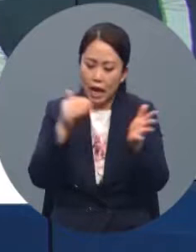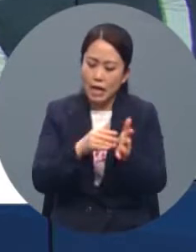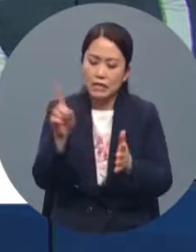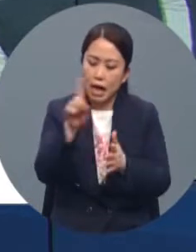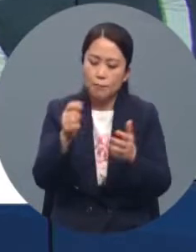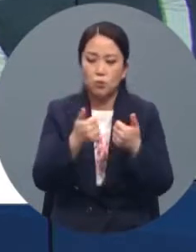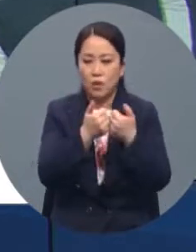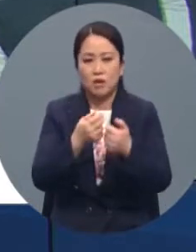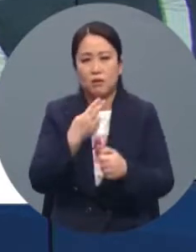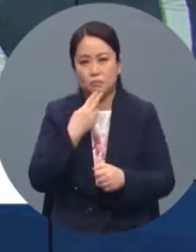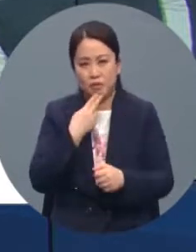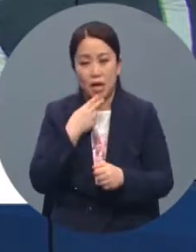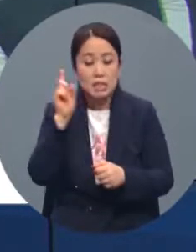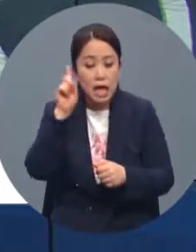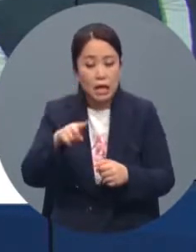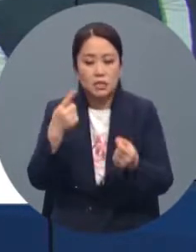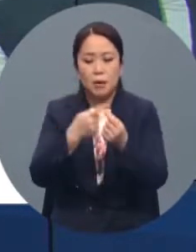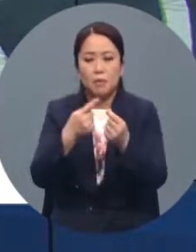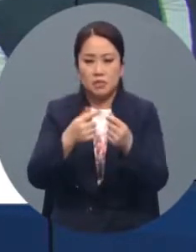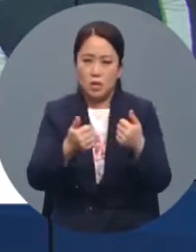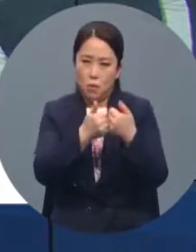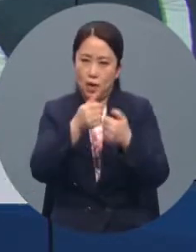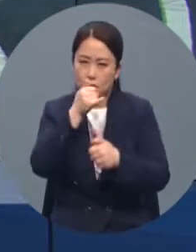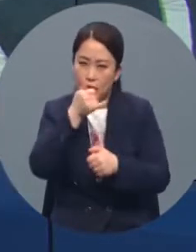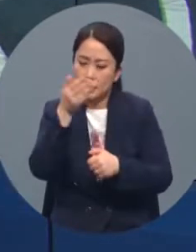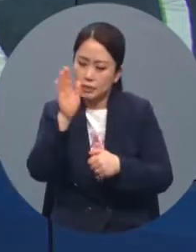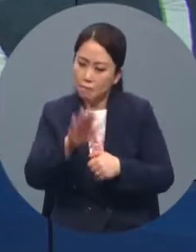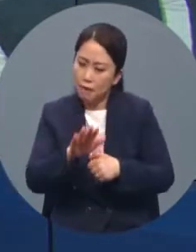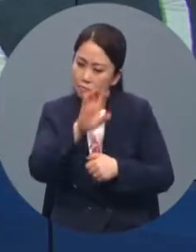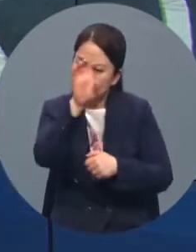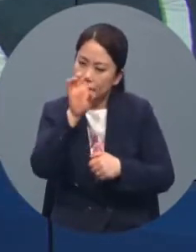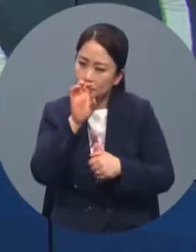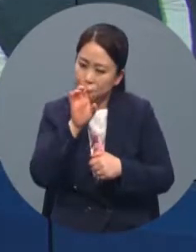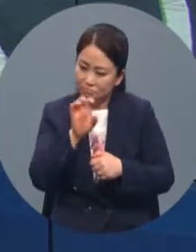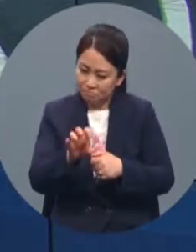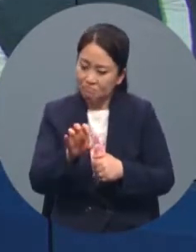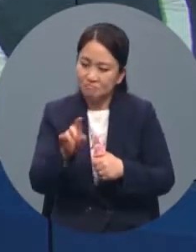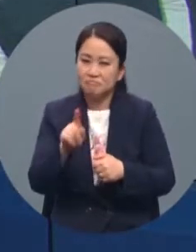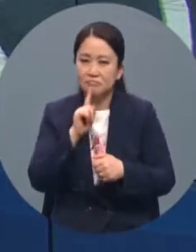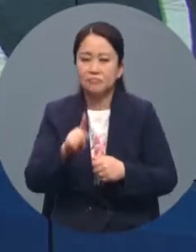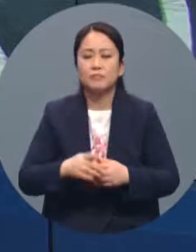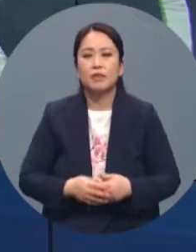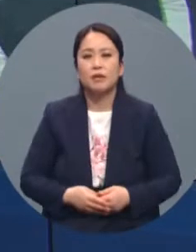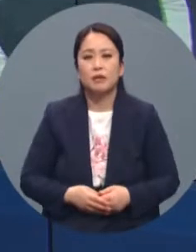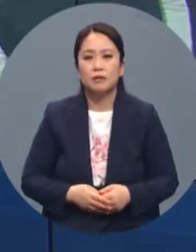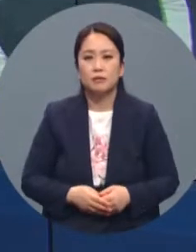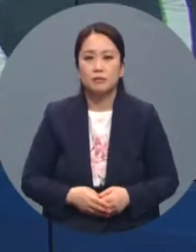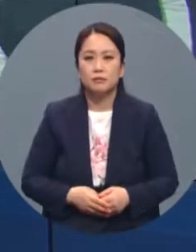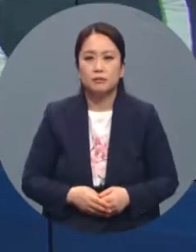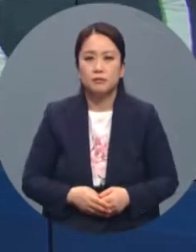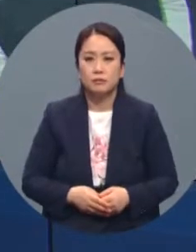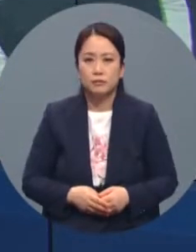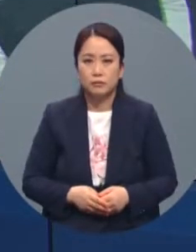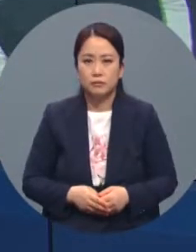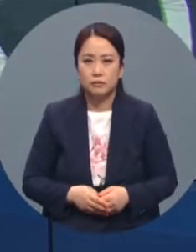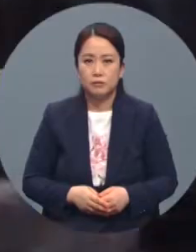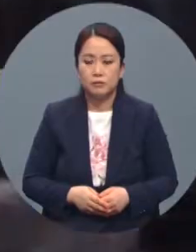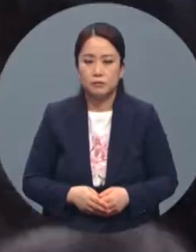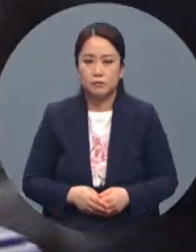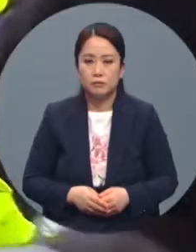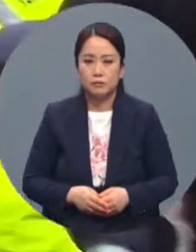회의가 진행된다고 합니다. 하지만 그다지 의지가 있어 보이지는 않습니다. 이두원 기자입니다.